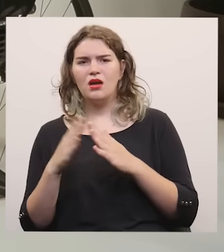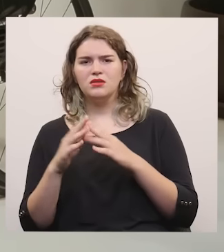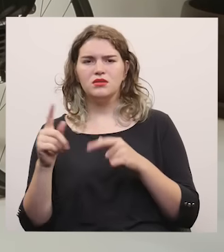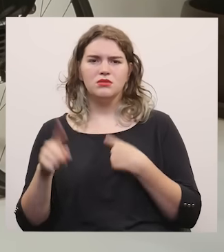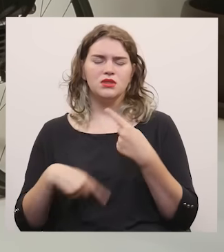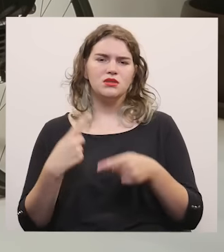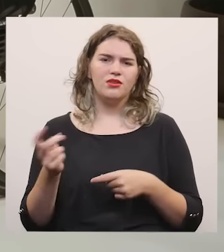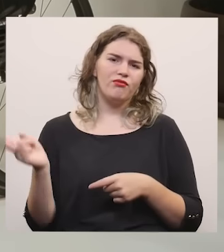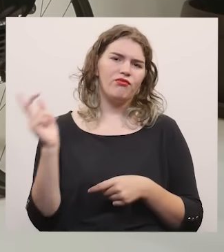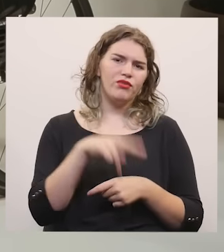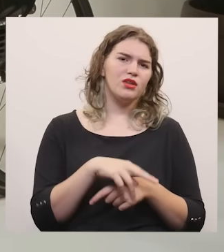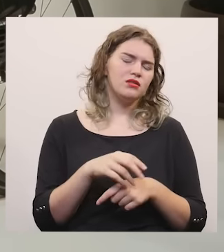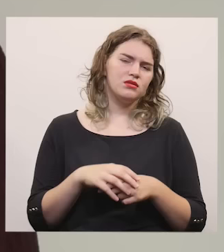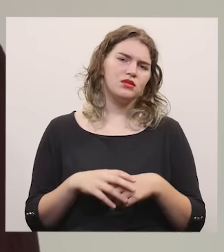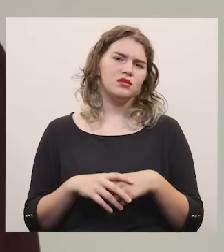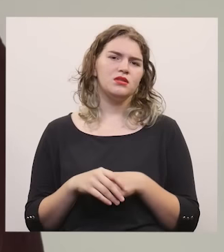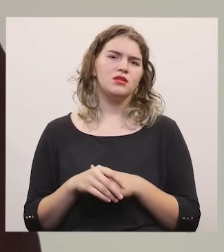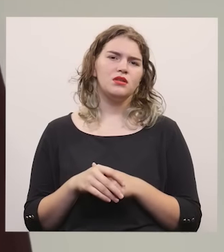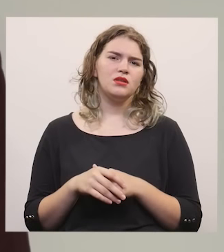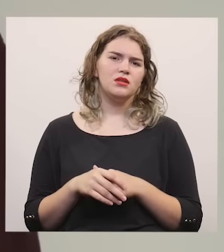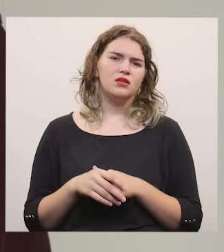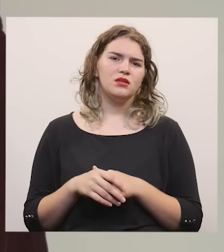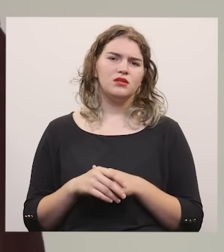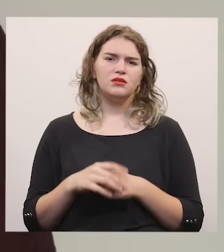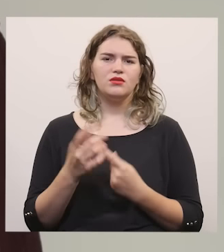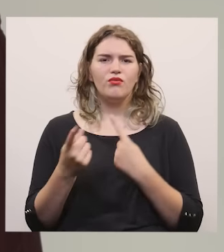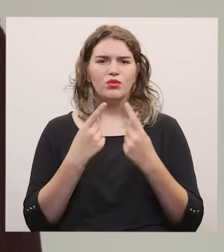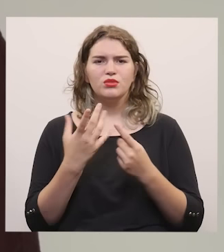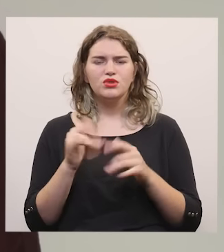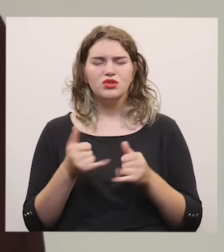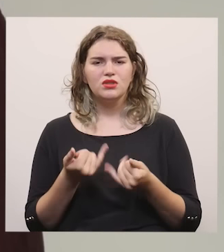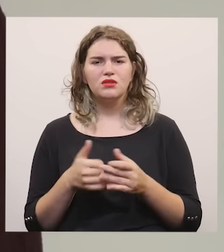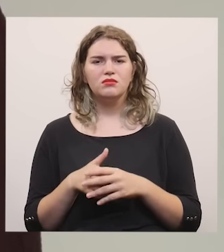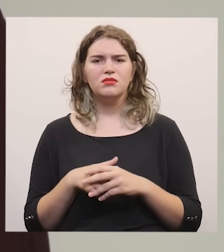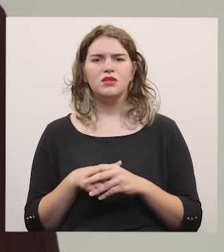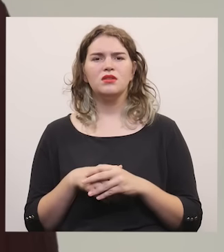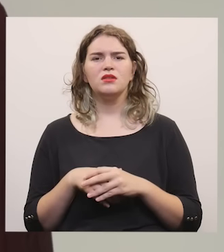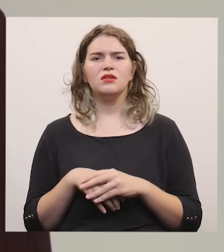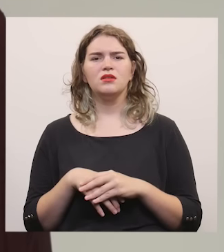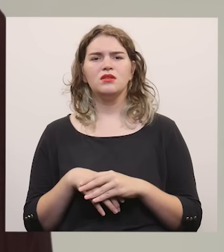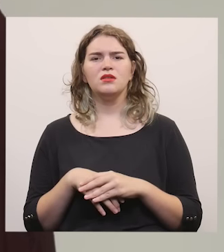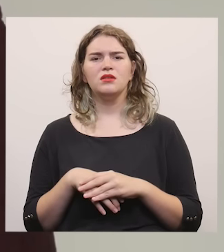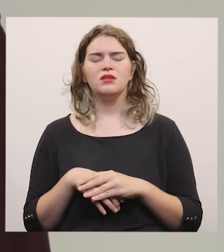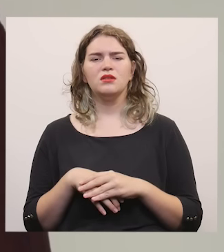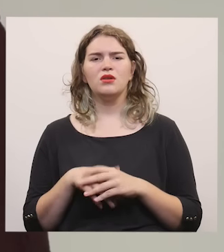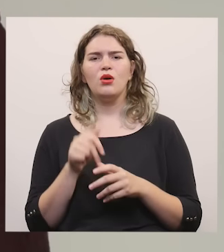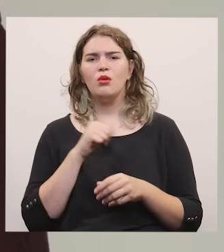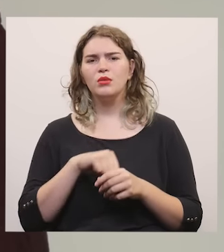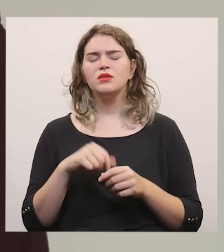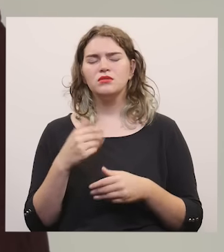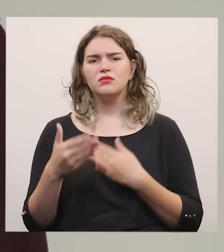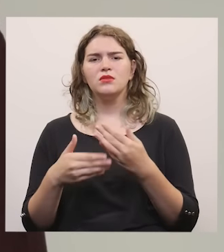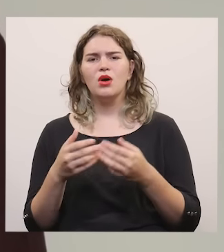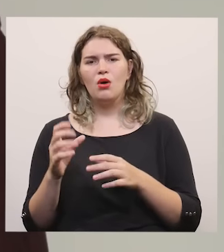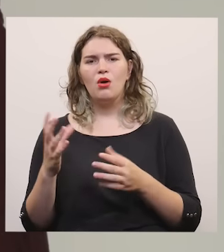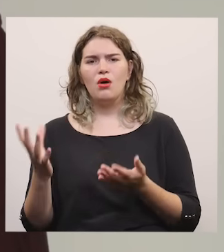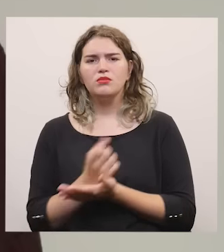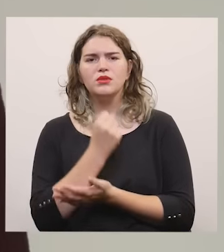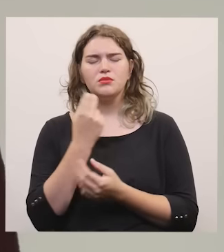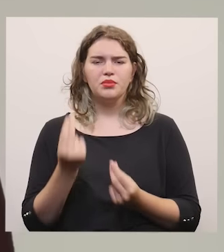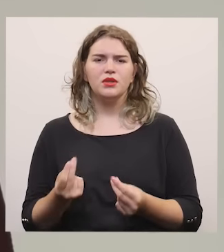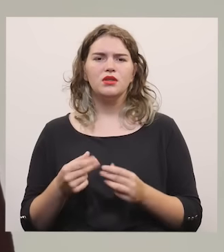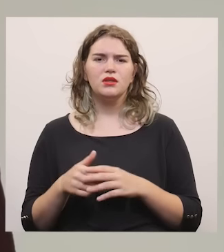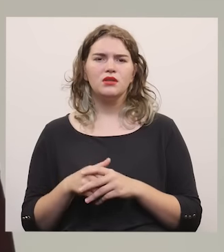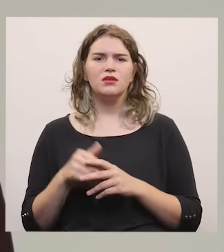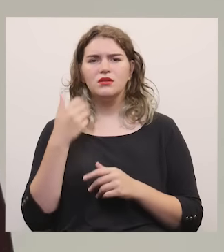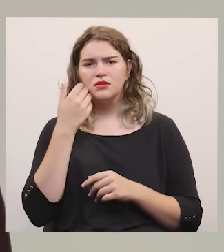schimbe și mai departe și să revin, să mă invite la el în cabinet să-mi spună, mi-a spus că operația a decurs, a fost un succes. Apoi